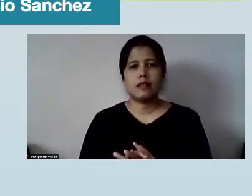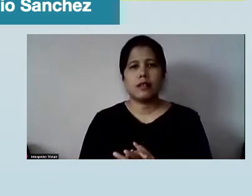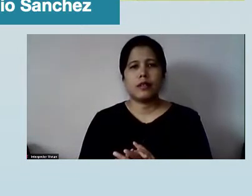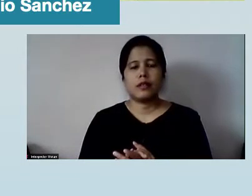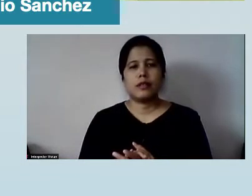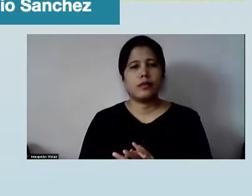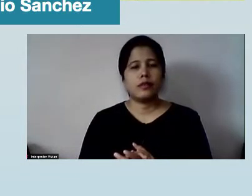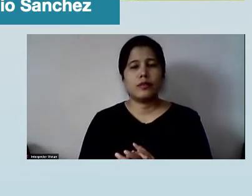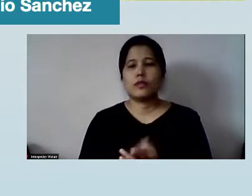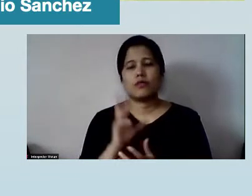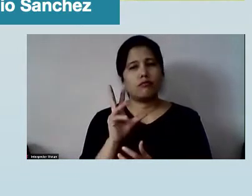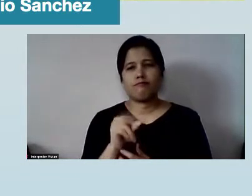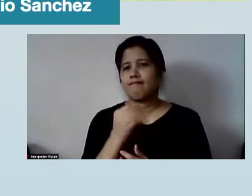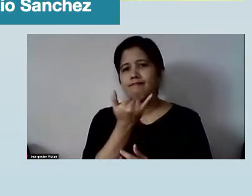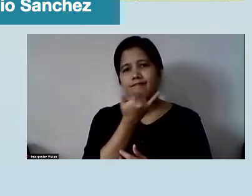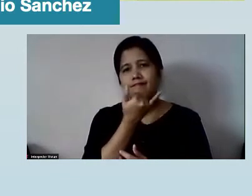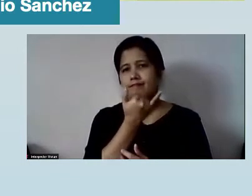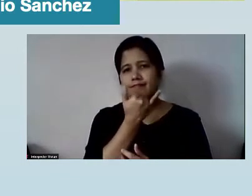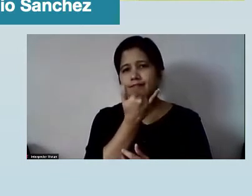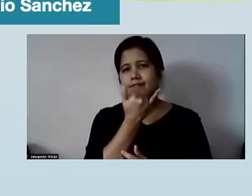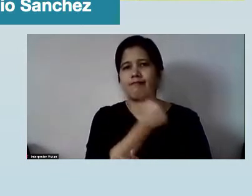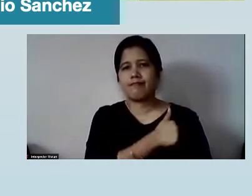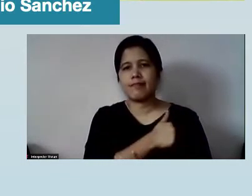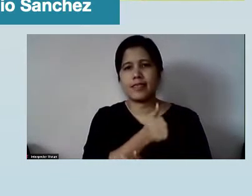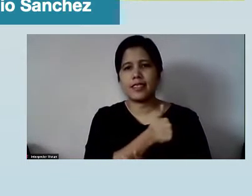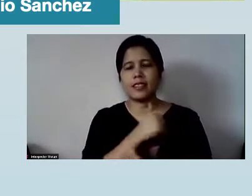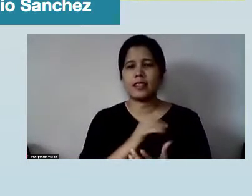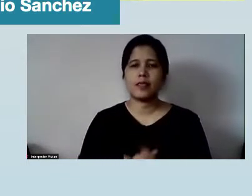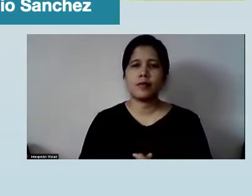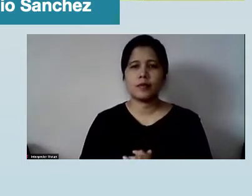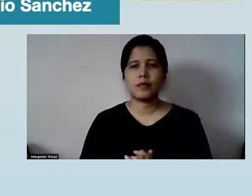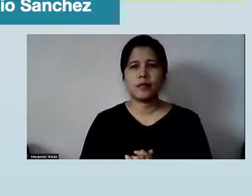disabled. No? Mali po yun, mga ganong labeling at